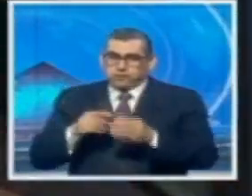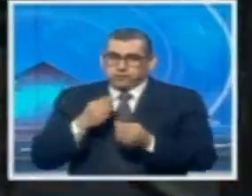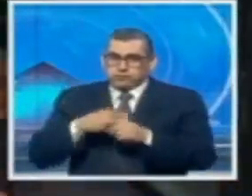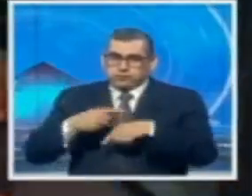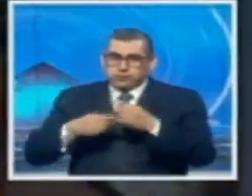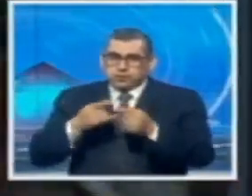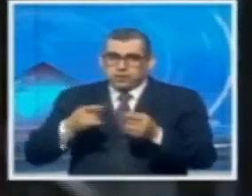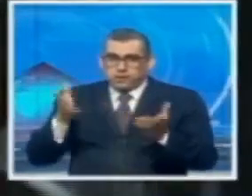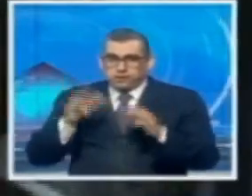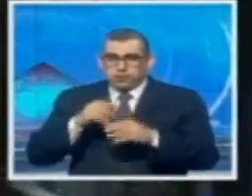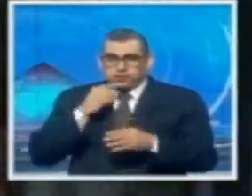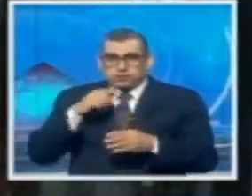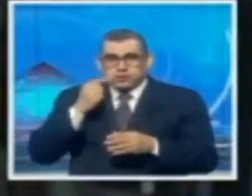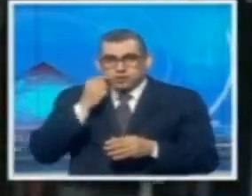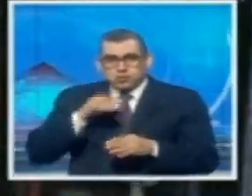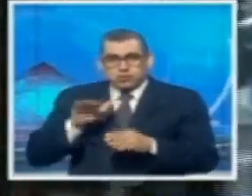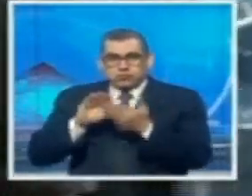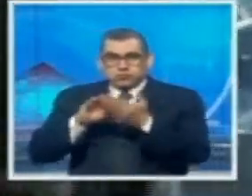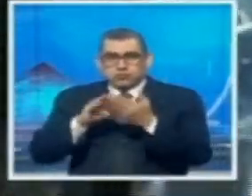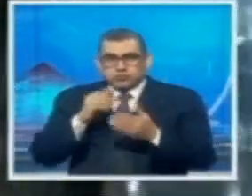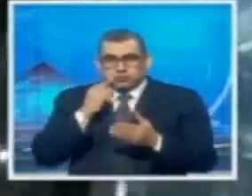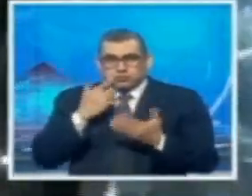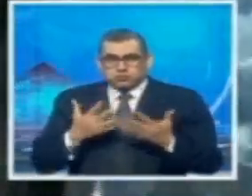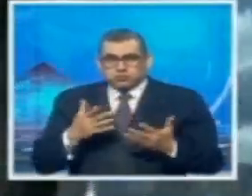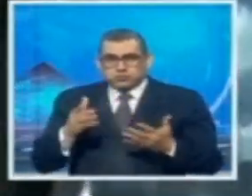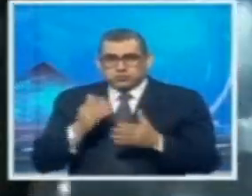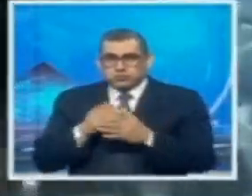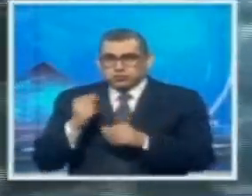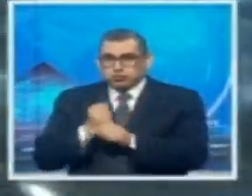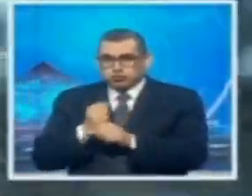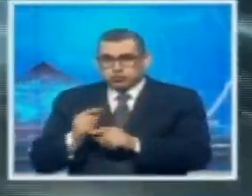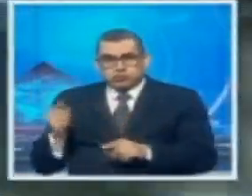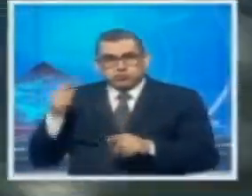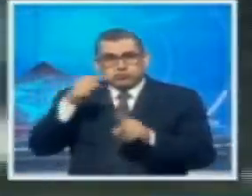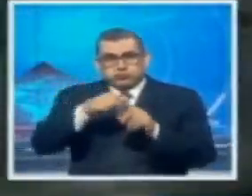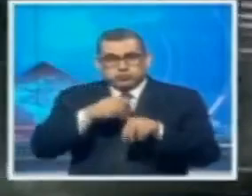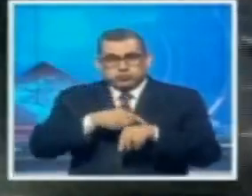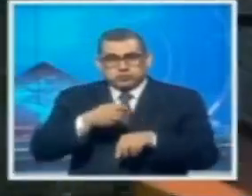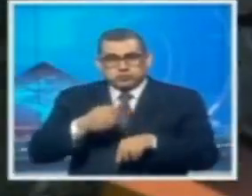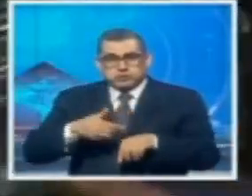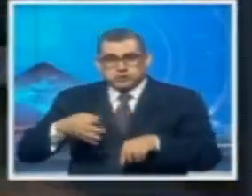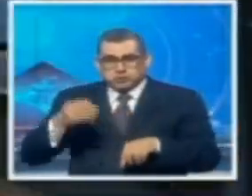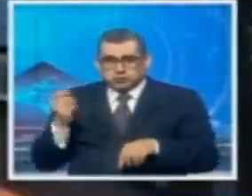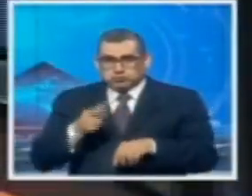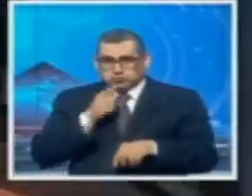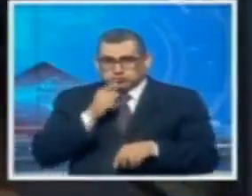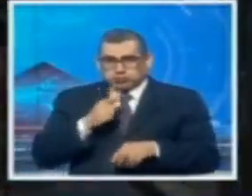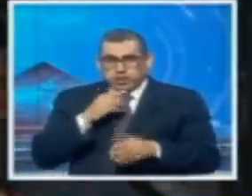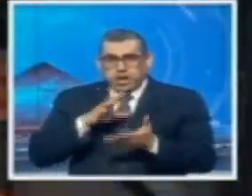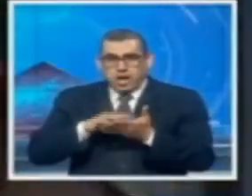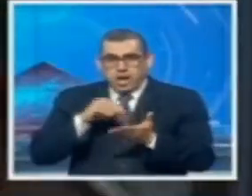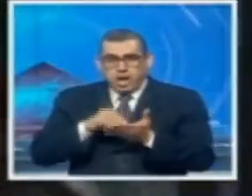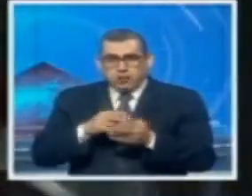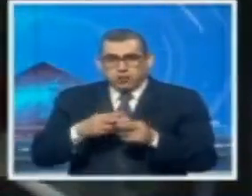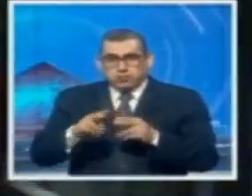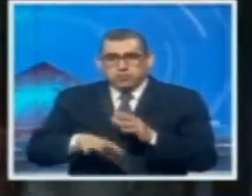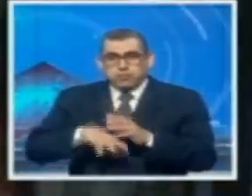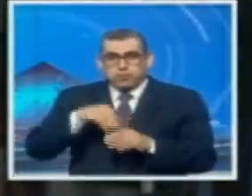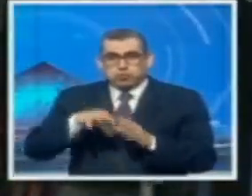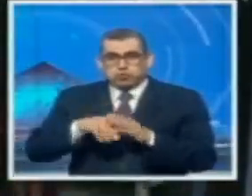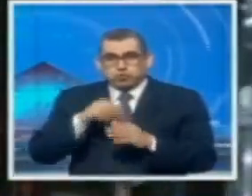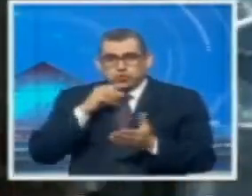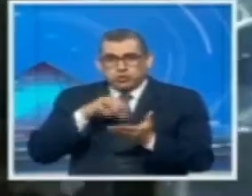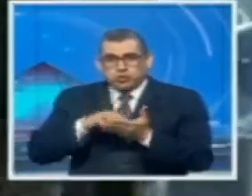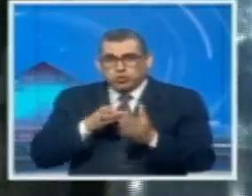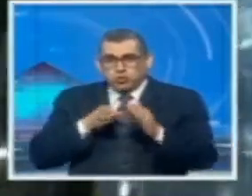وسيله نقل ادميه يتخليه يصل عمله بسهوله ويسر. المرحلة الأولى من مشروع أتوبيسات النقل